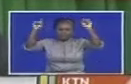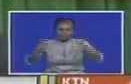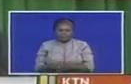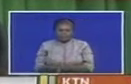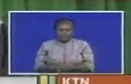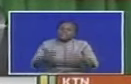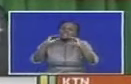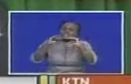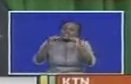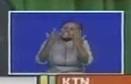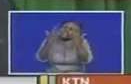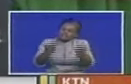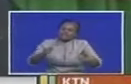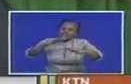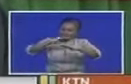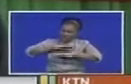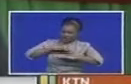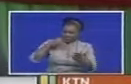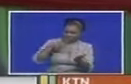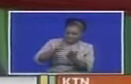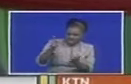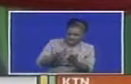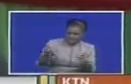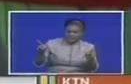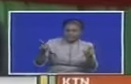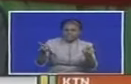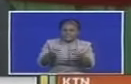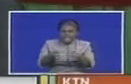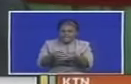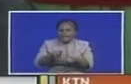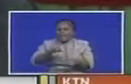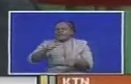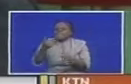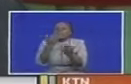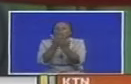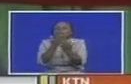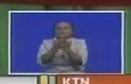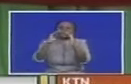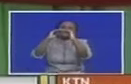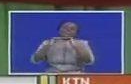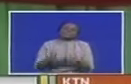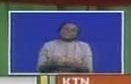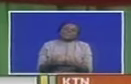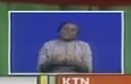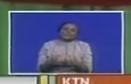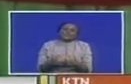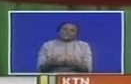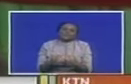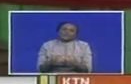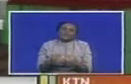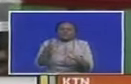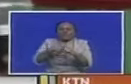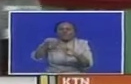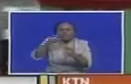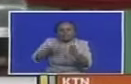teachers require adequate pay, leave alone any proposals to reduce ascent from their